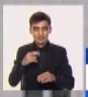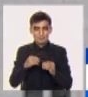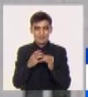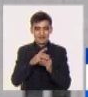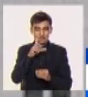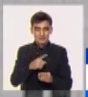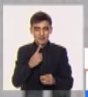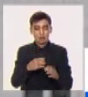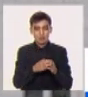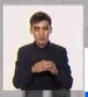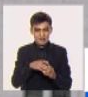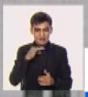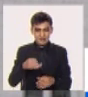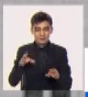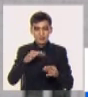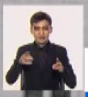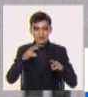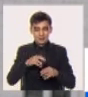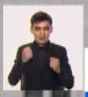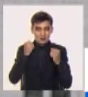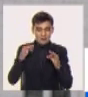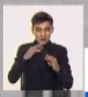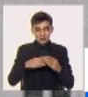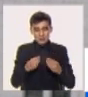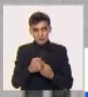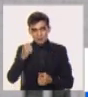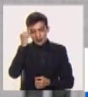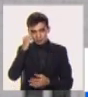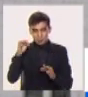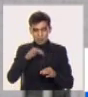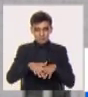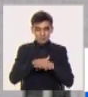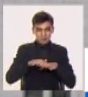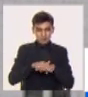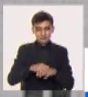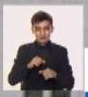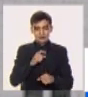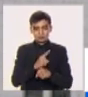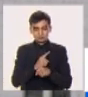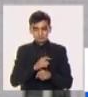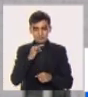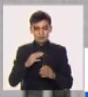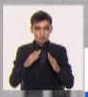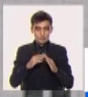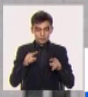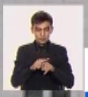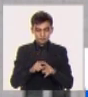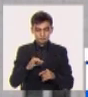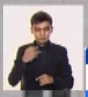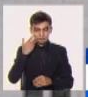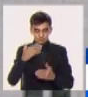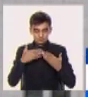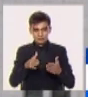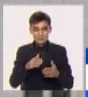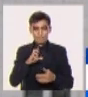запретом останутся все зрелищные, спортивные, семейные и памятные массовые мероприятия, в том числе и на дому. Не откроют